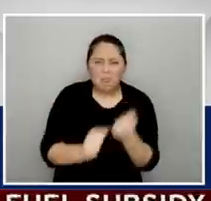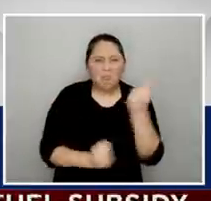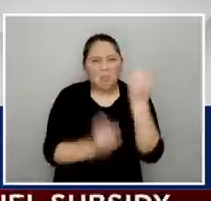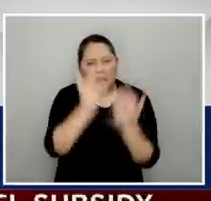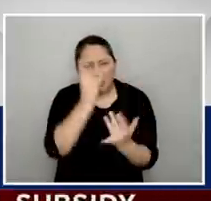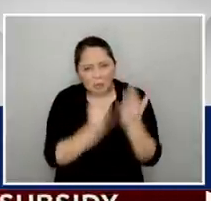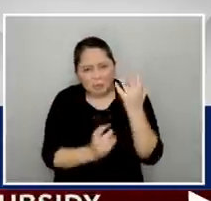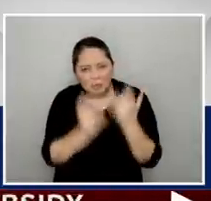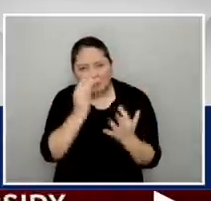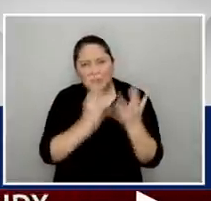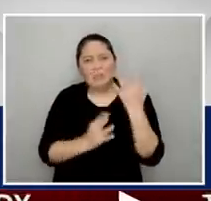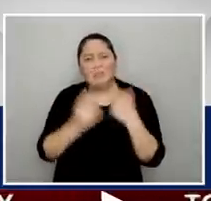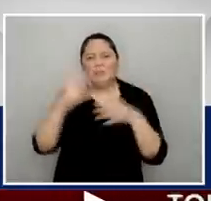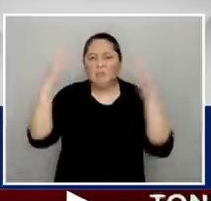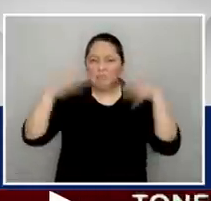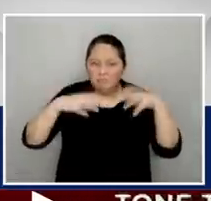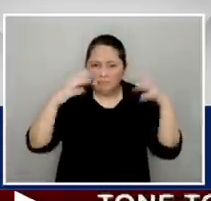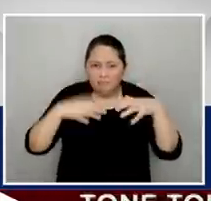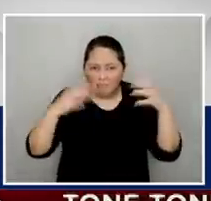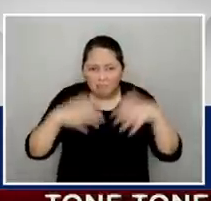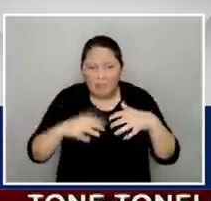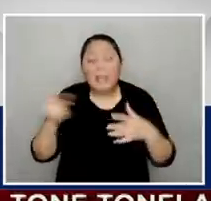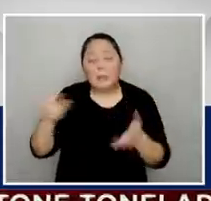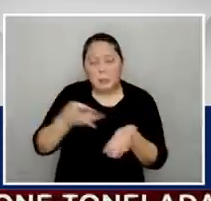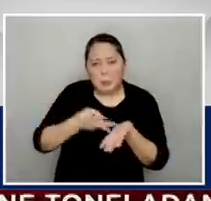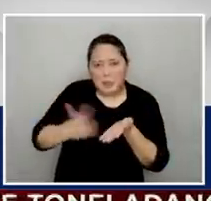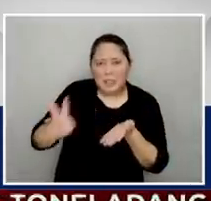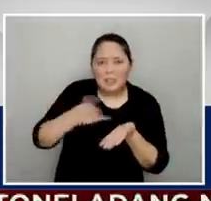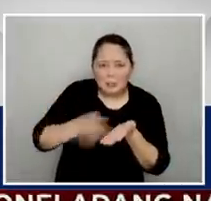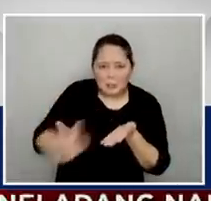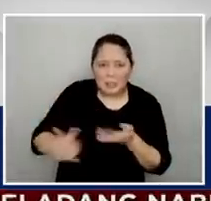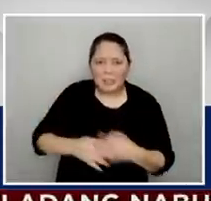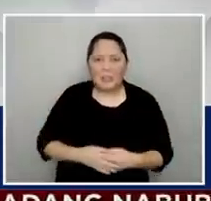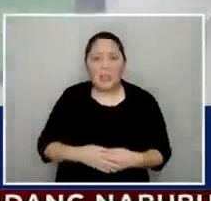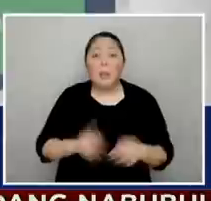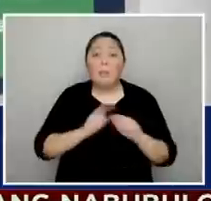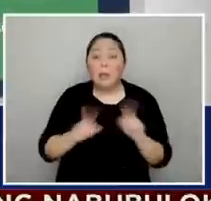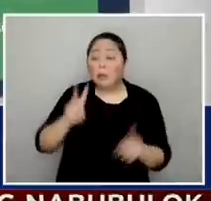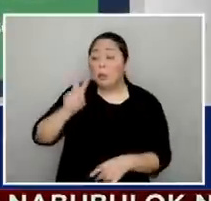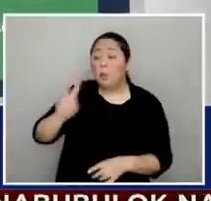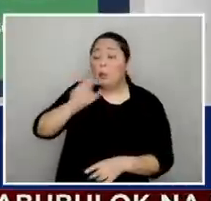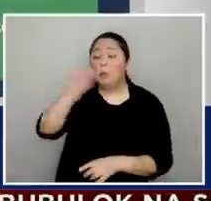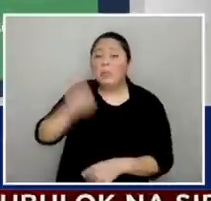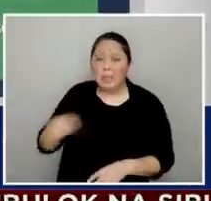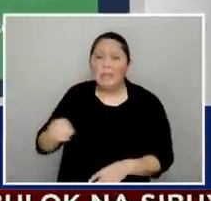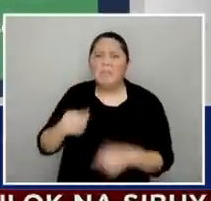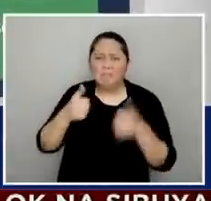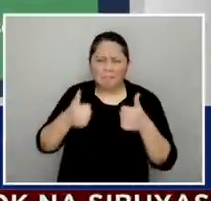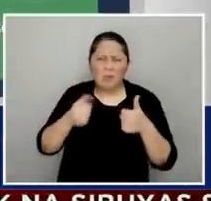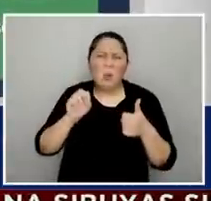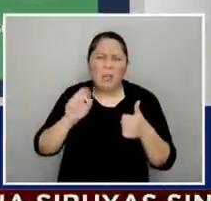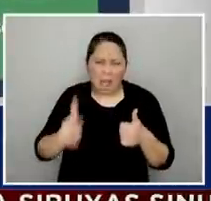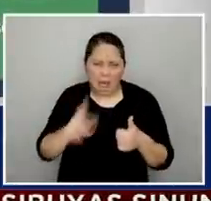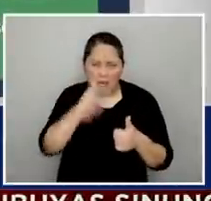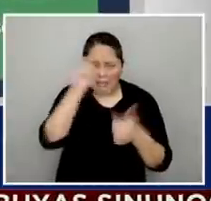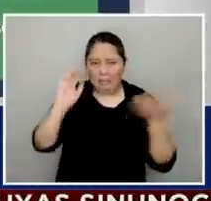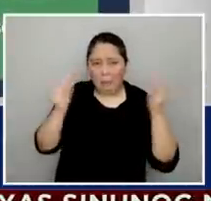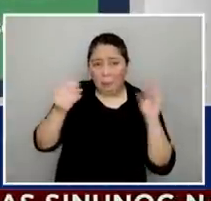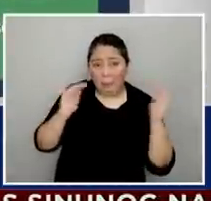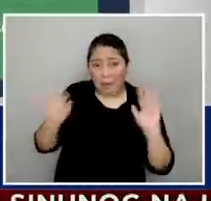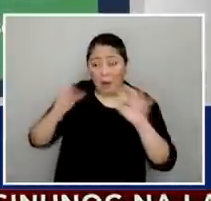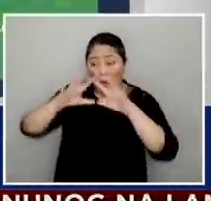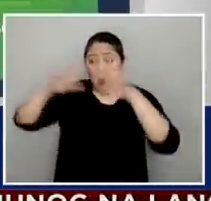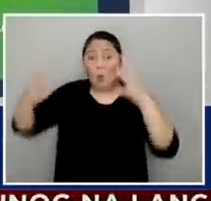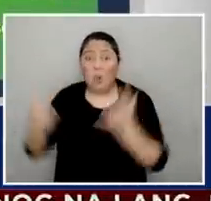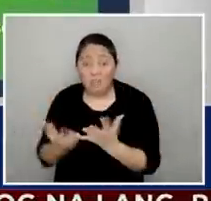sa 10%ng indicative wastage rate ng World Health Organization. Sa higit 244 million COVID vaccine doses